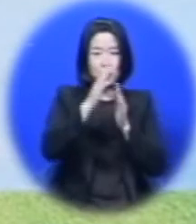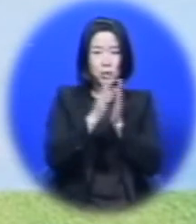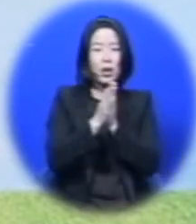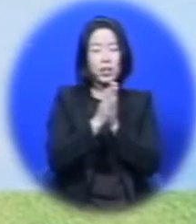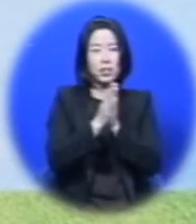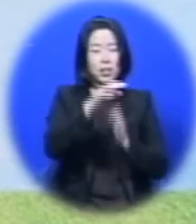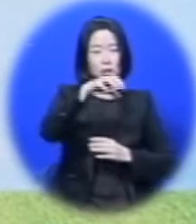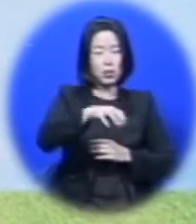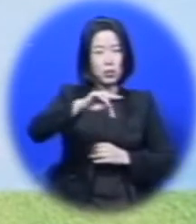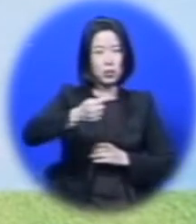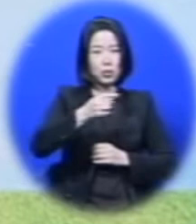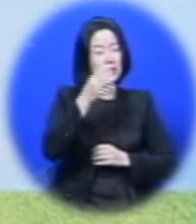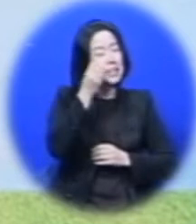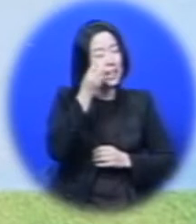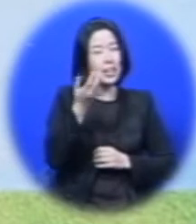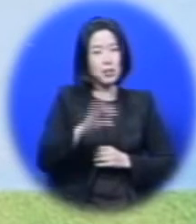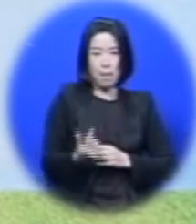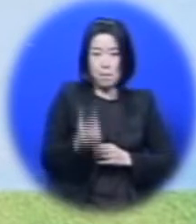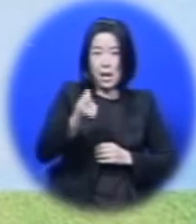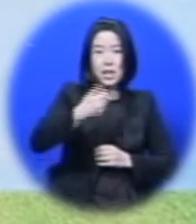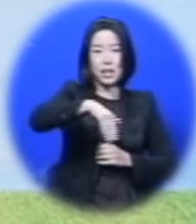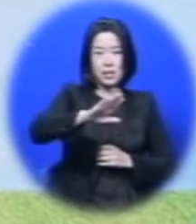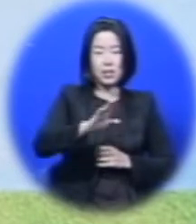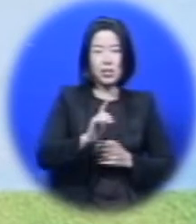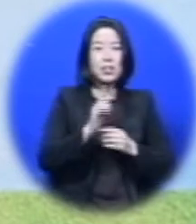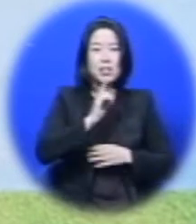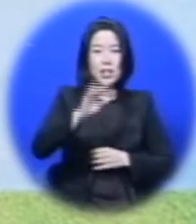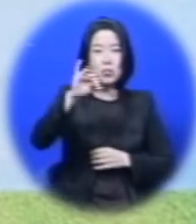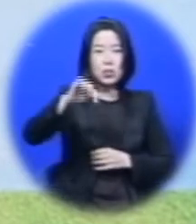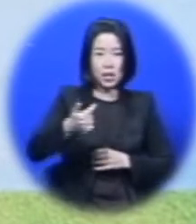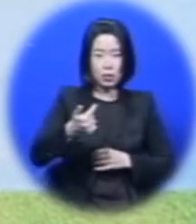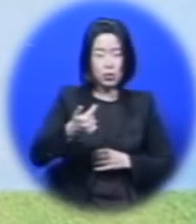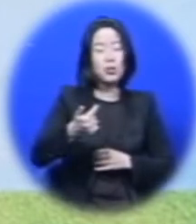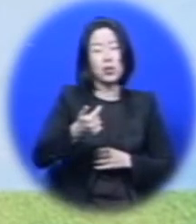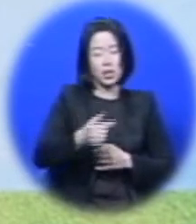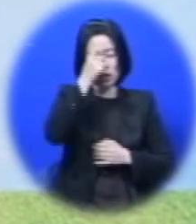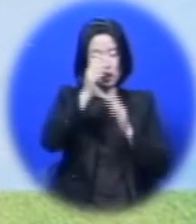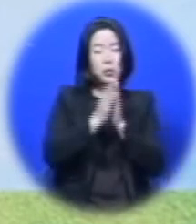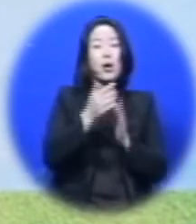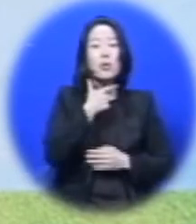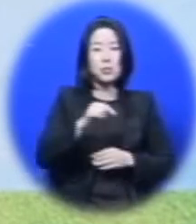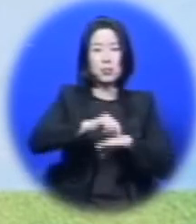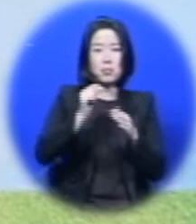모양이 그렇잖아요. 그래서 좀 일찍 올라가서 한 1분이라도 기도했으면 하는 마음으로 올라갔는데